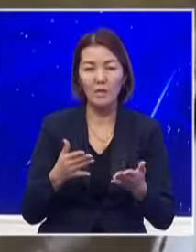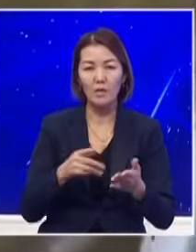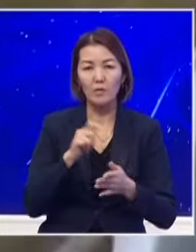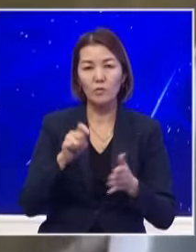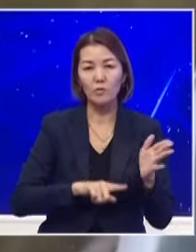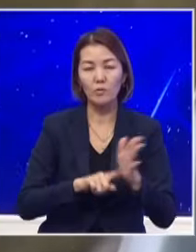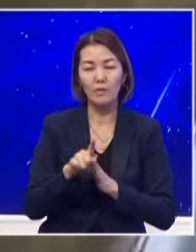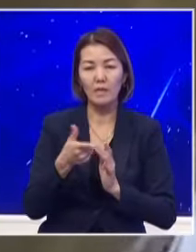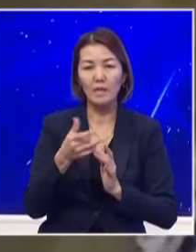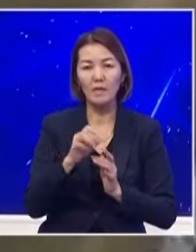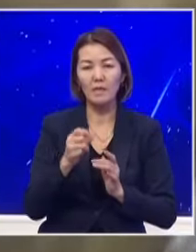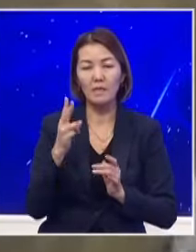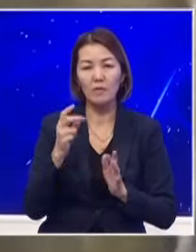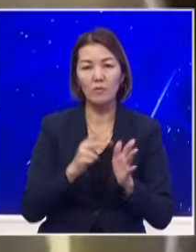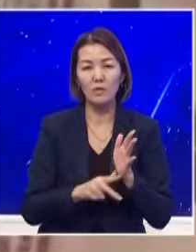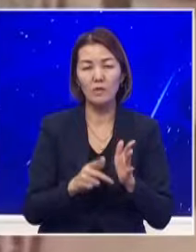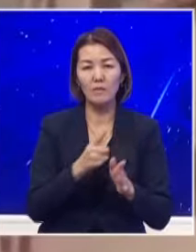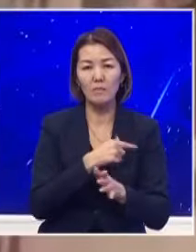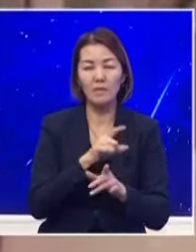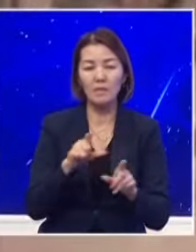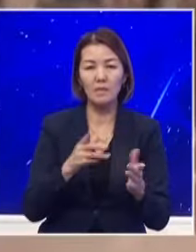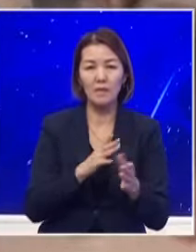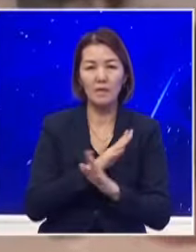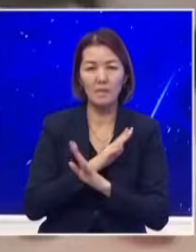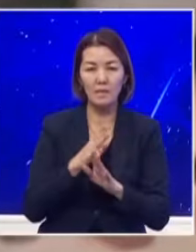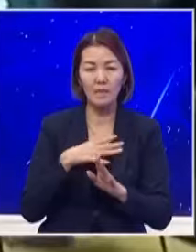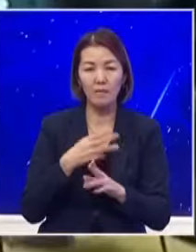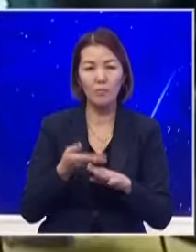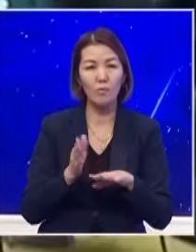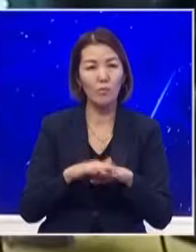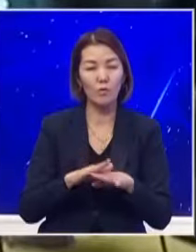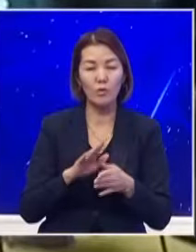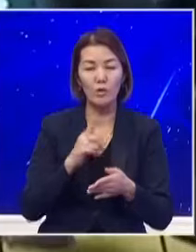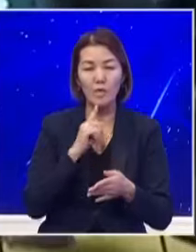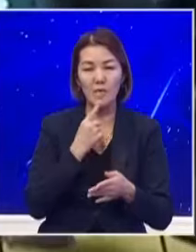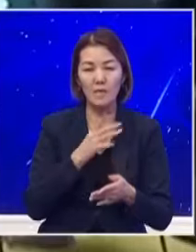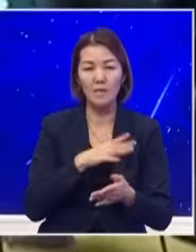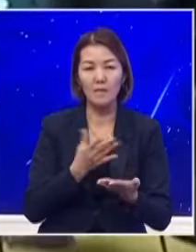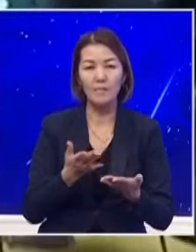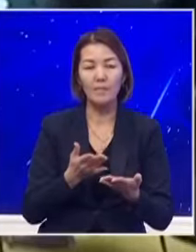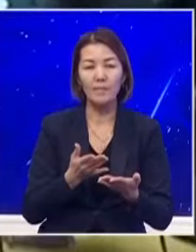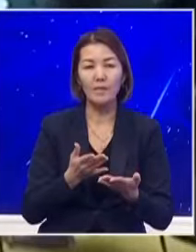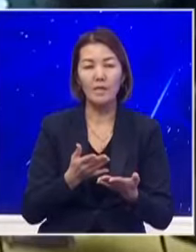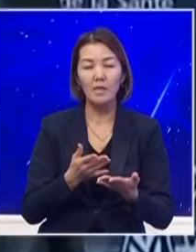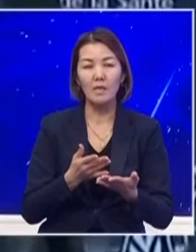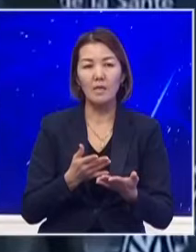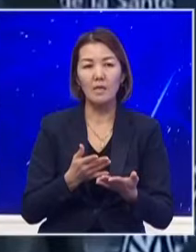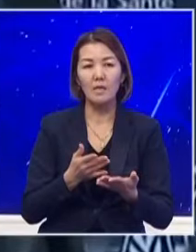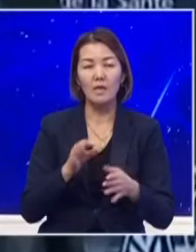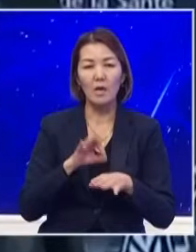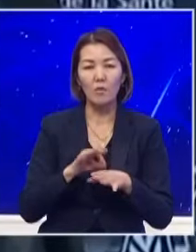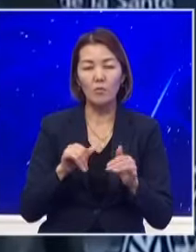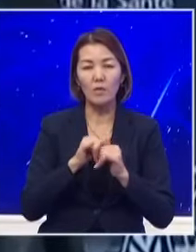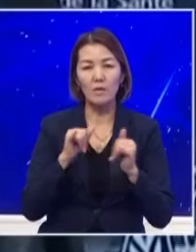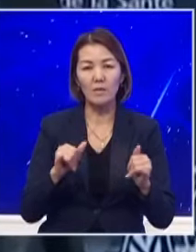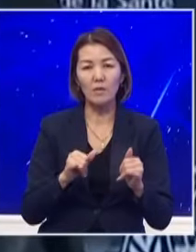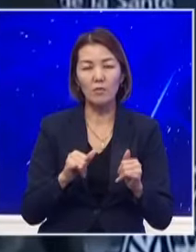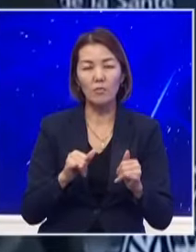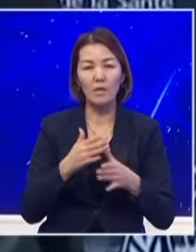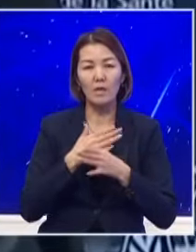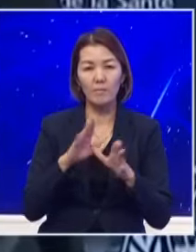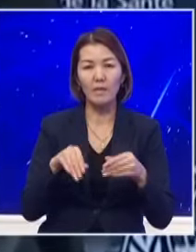бері Газада 280 медицина қызметкері қаза тапты. Бұл өте ауыр қайғы. Анклавтағы жағдай өлімге әкелетін аурулардың таралуына ықпал